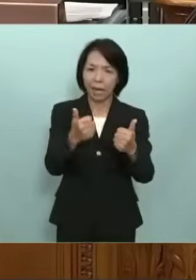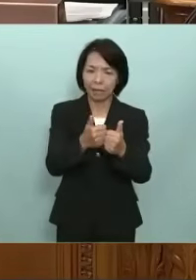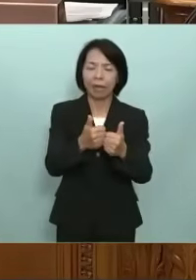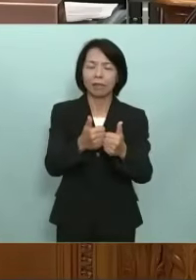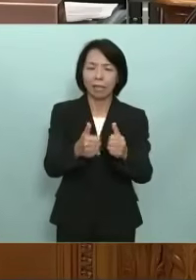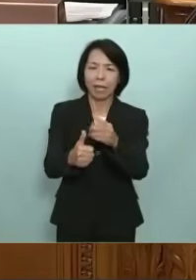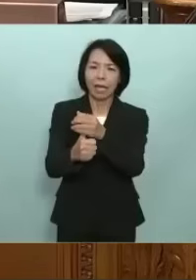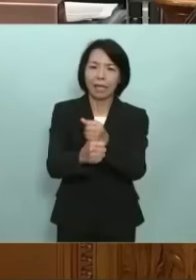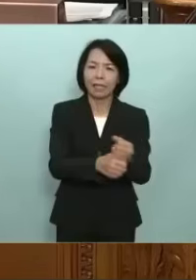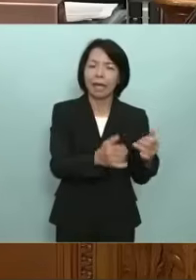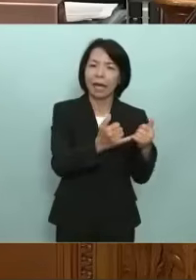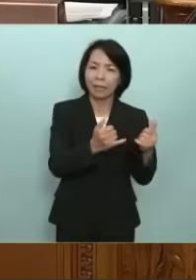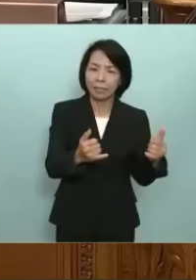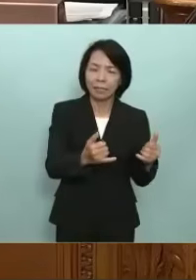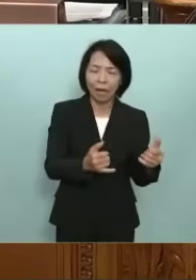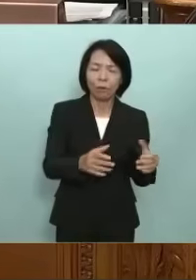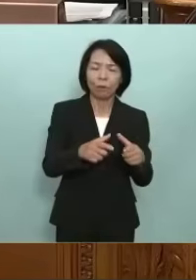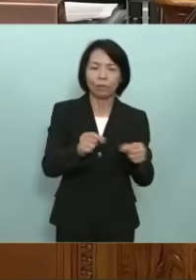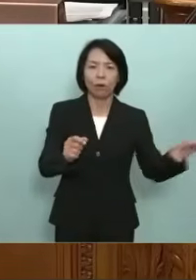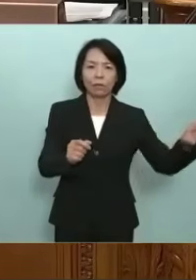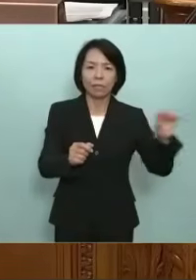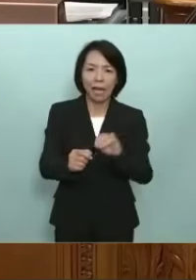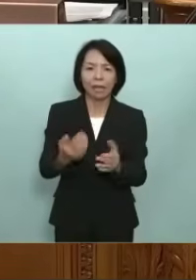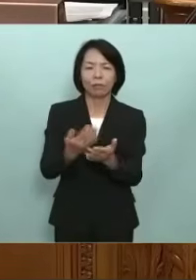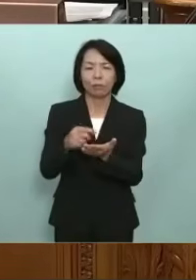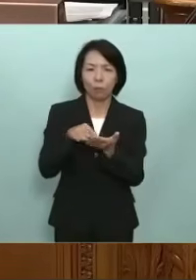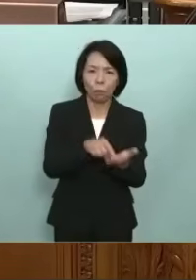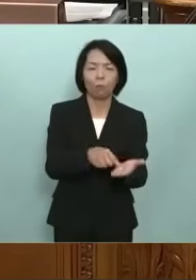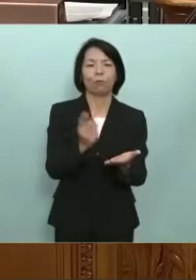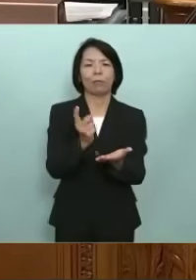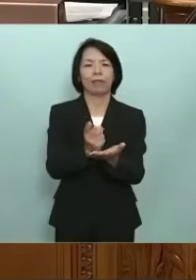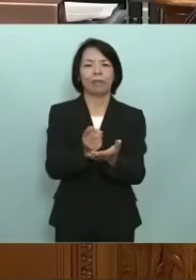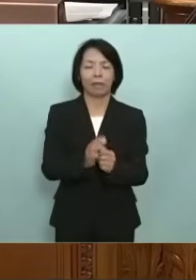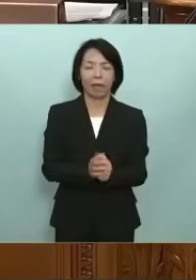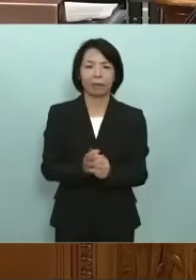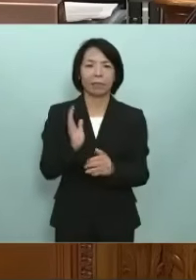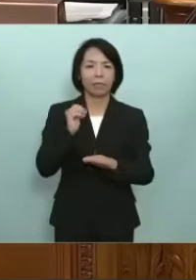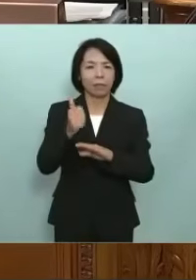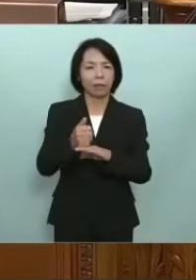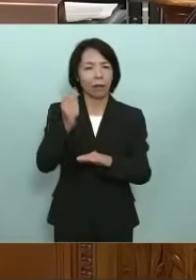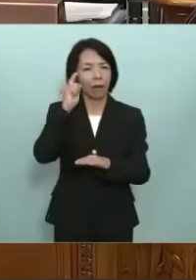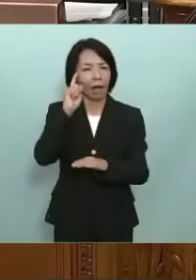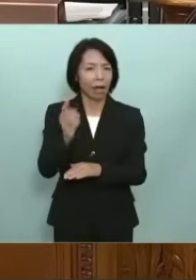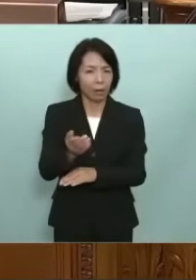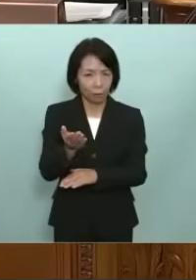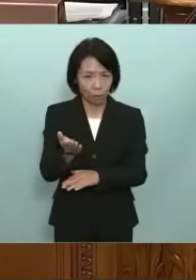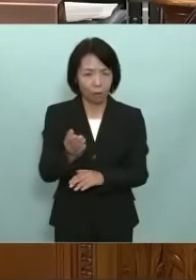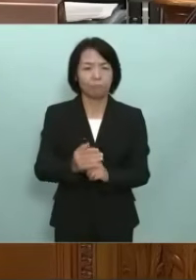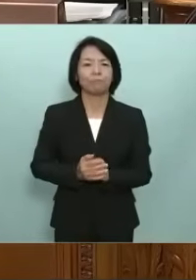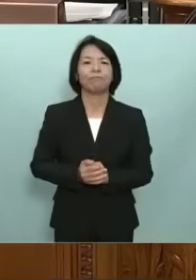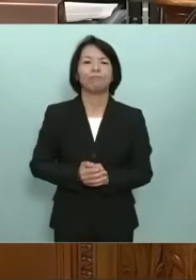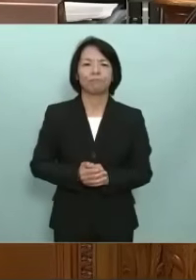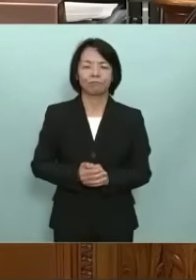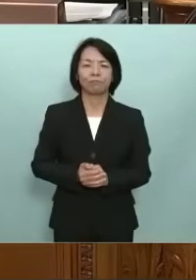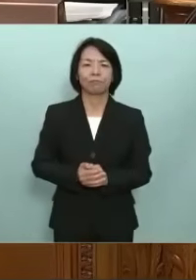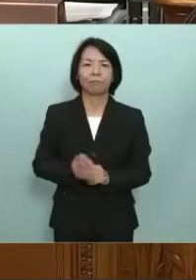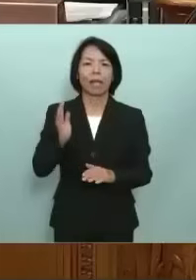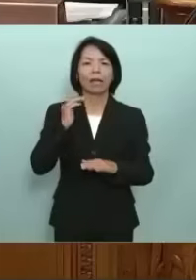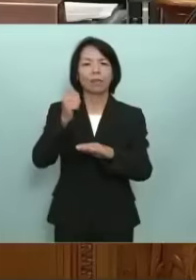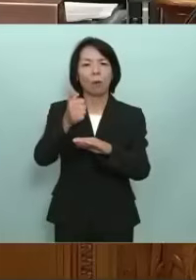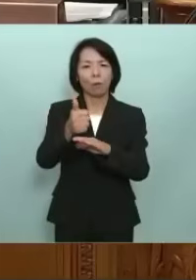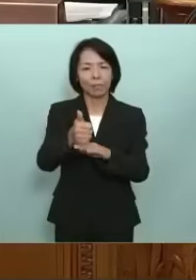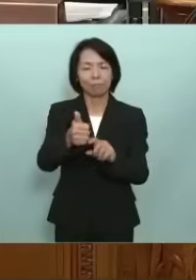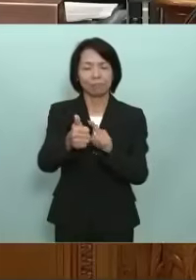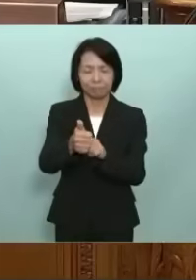という決断を求めることしかありえません総理の答弁を求めます総理